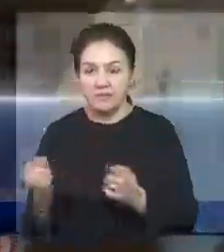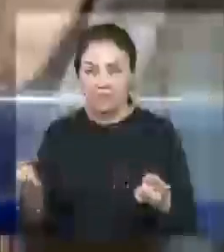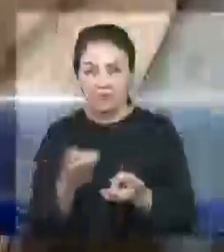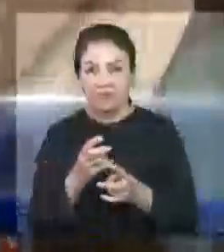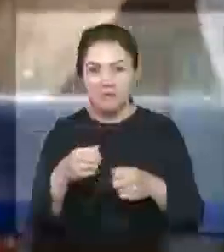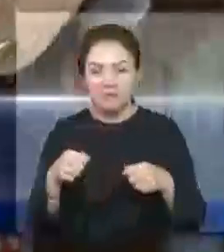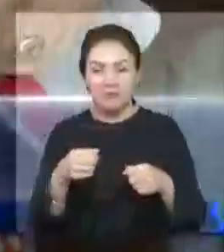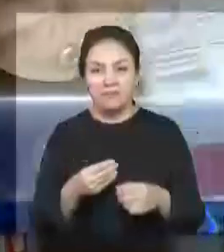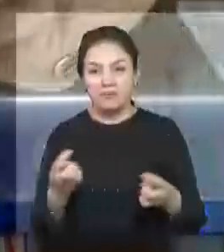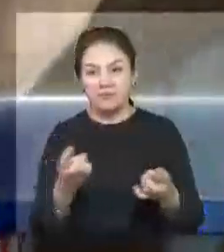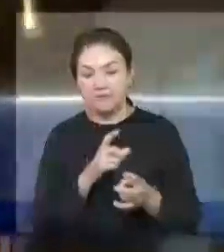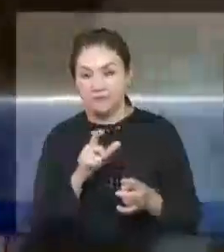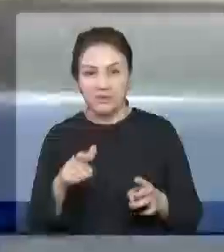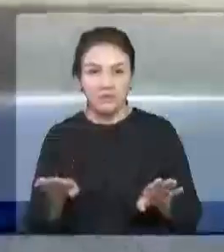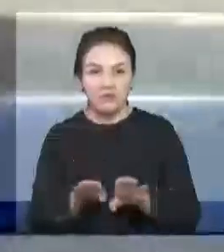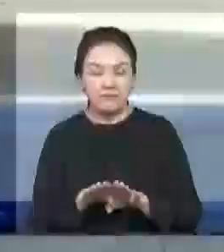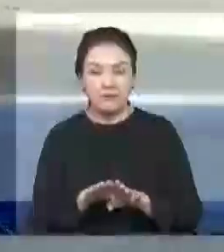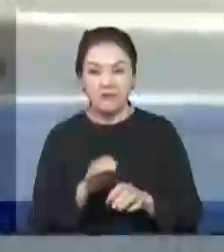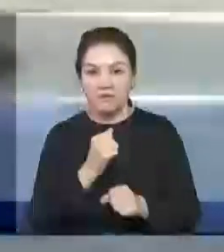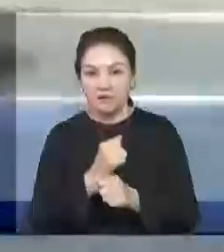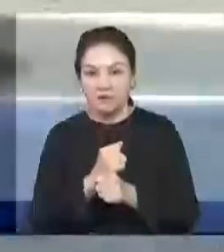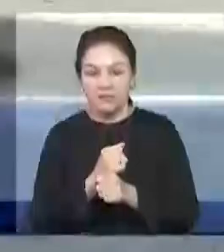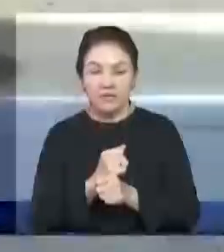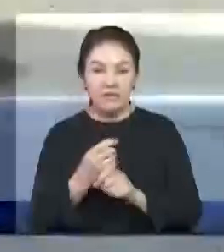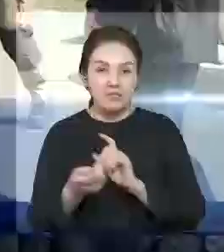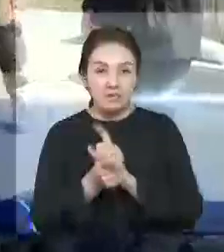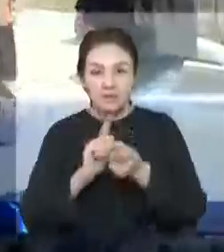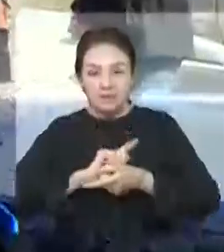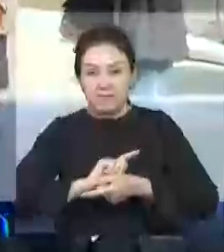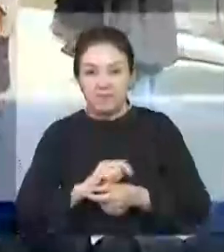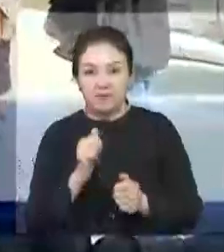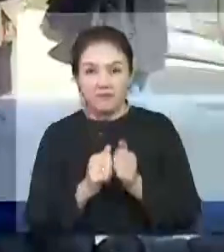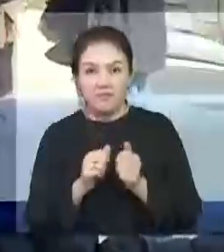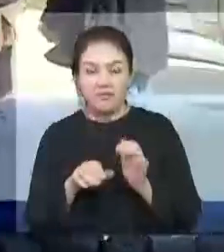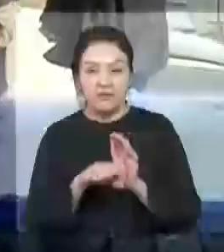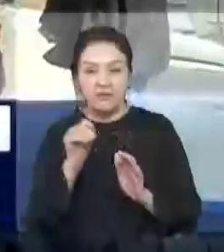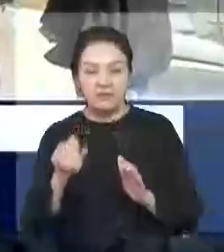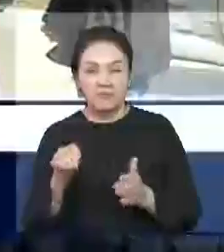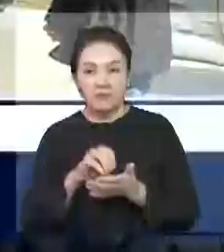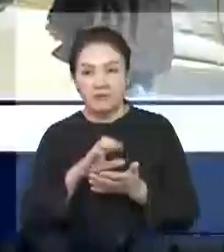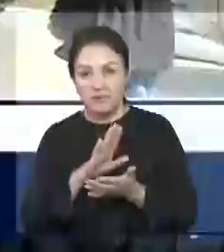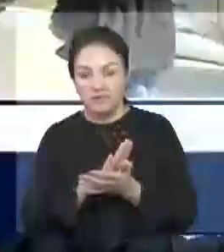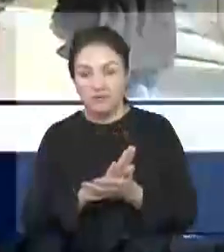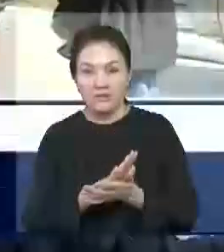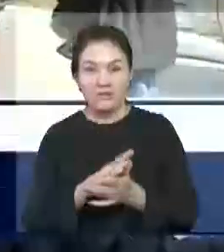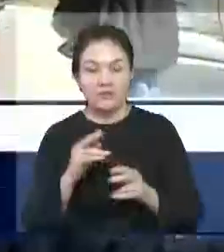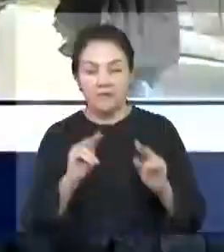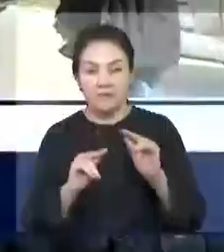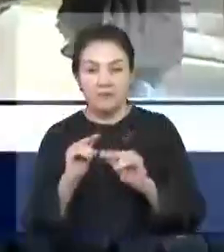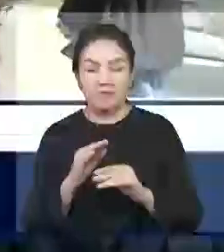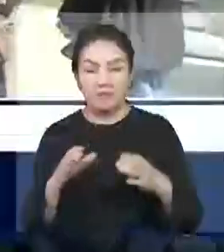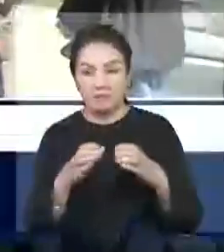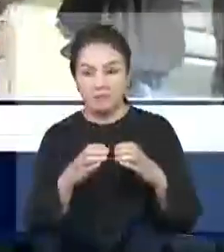необходимые товары нуждающимся. Теперь механизм работы пункта изменился. За каждым депутатом были закреплены садоводческие